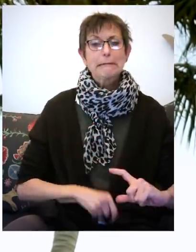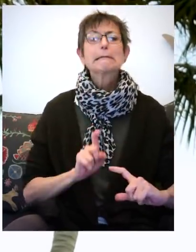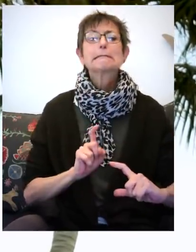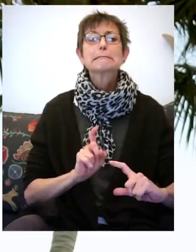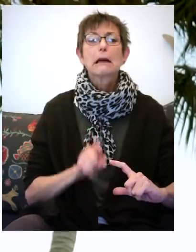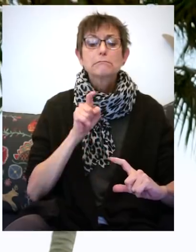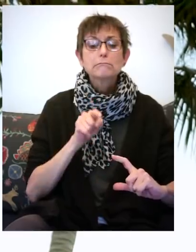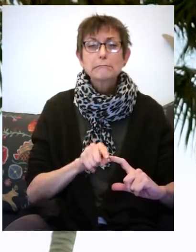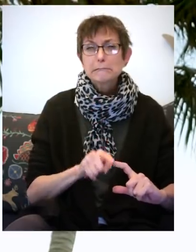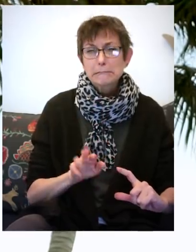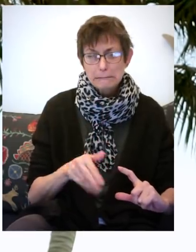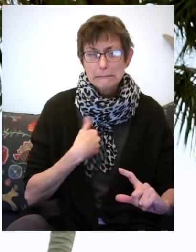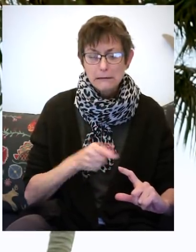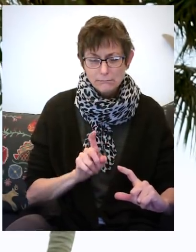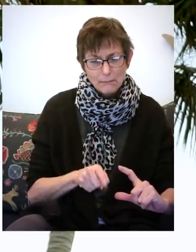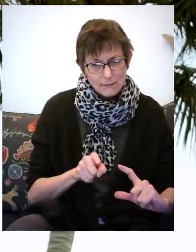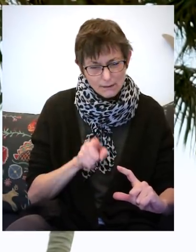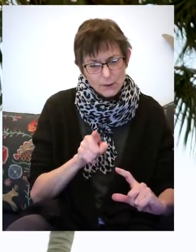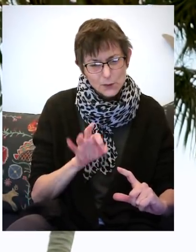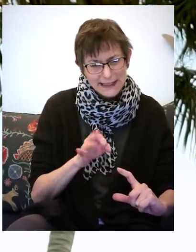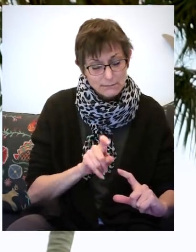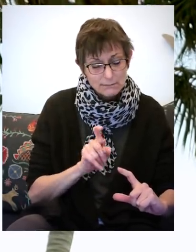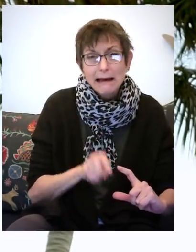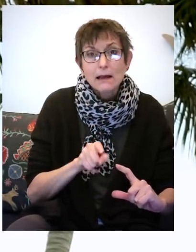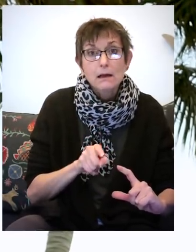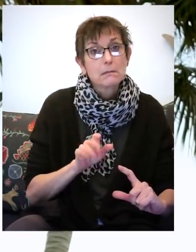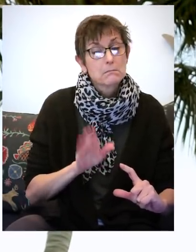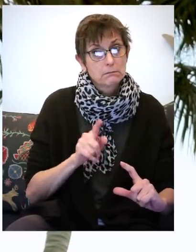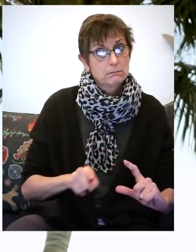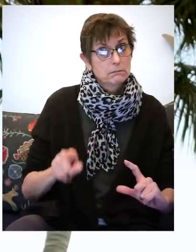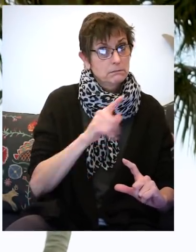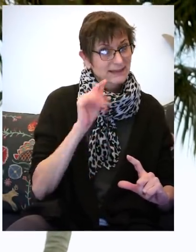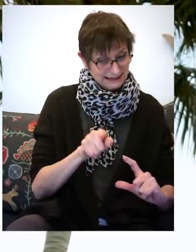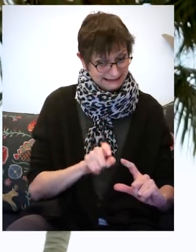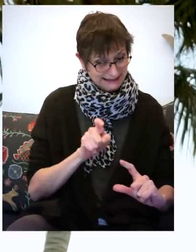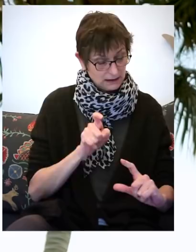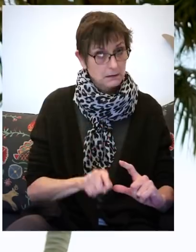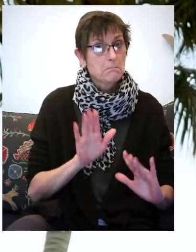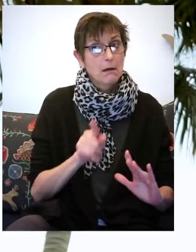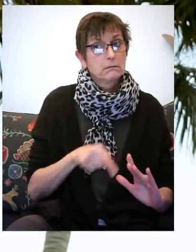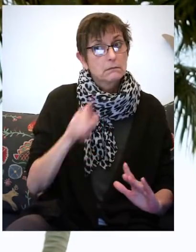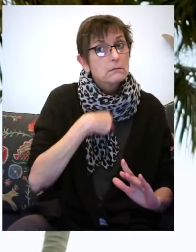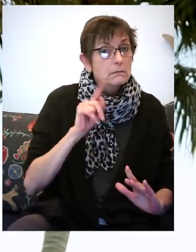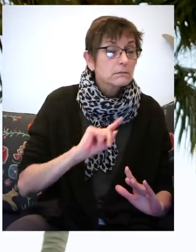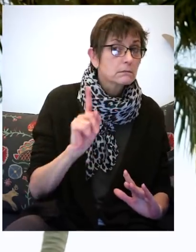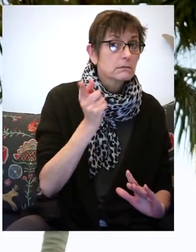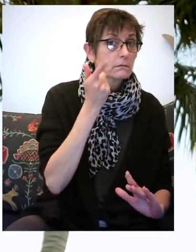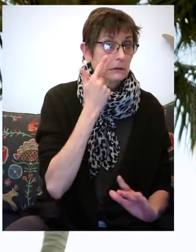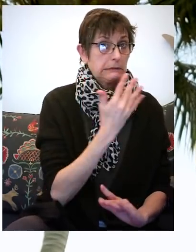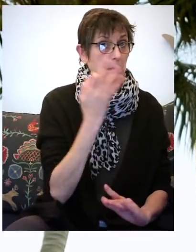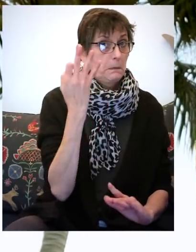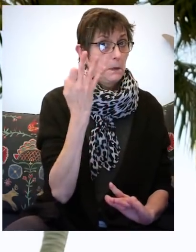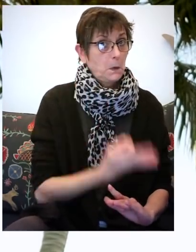cloche qui est là juste en bas à côté du bouton d'abonnement. Prenez une seconde, vraiment faites-le parce que même en faisant ça, seulement 5% d'entre vous seront prévenus dans